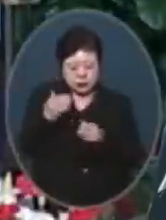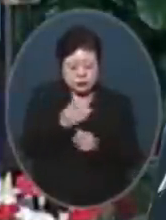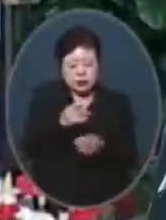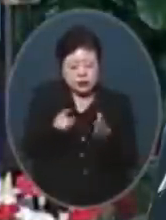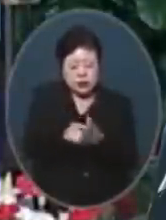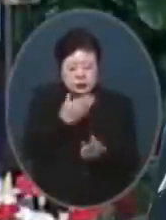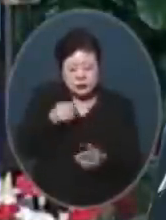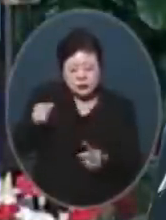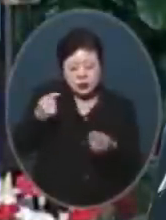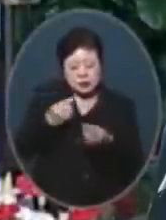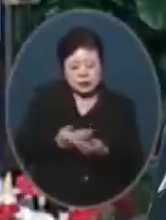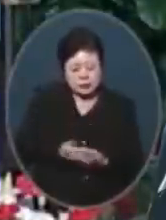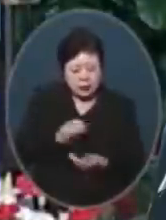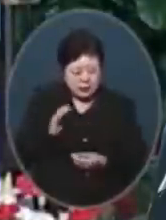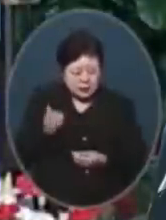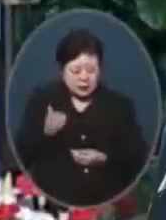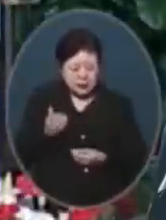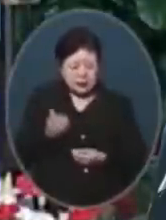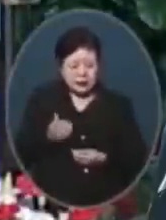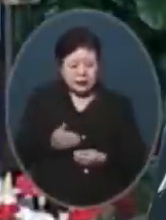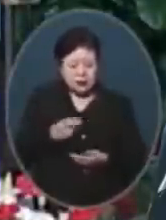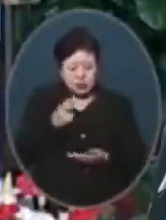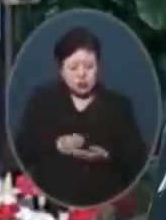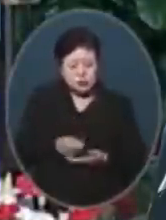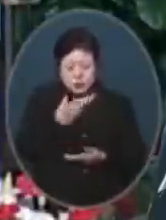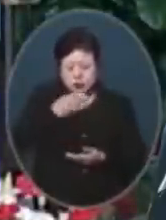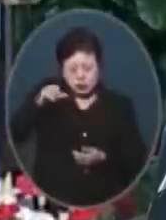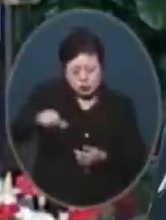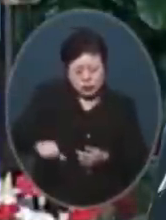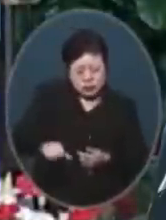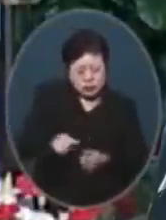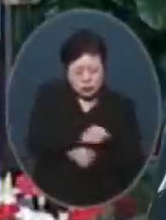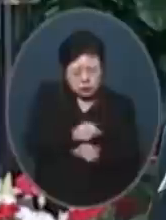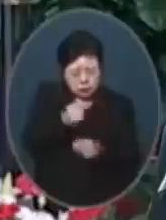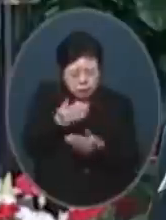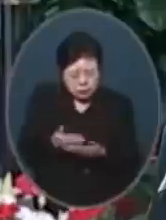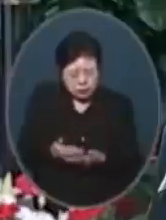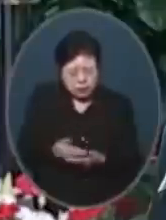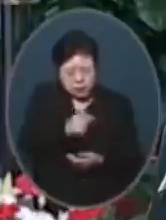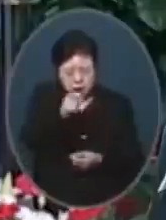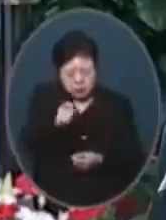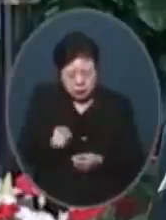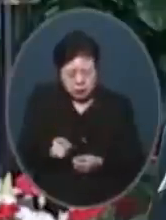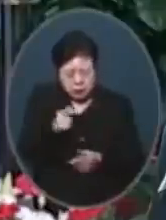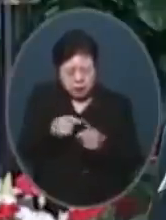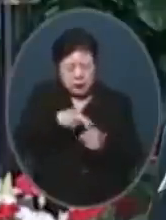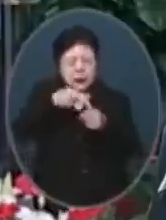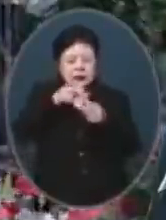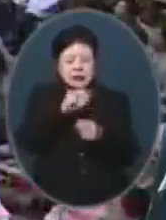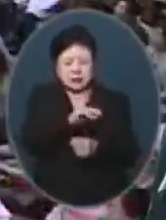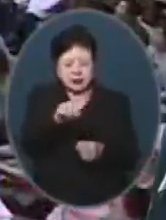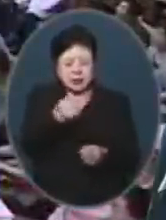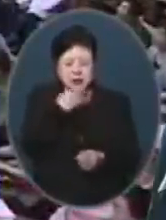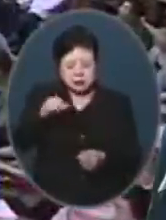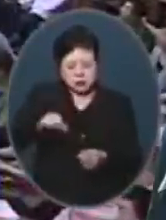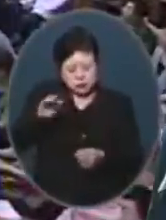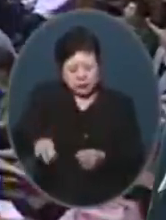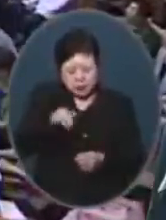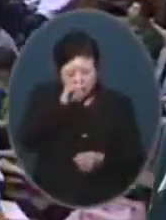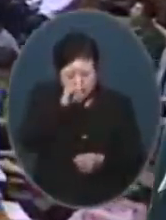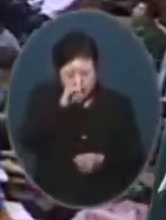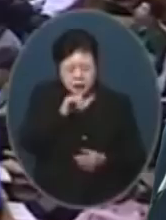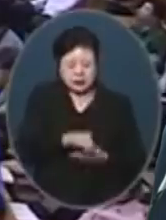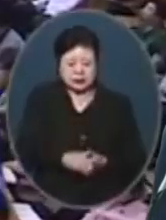우리를 위하여 저주를 받은 바 되사 율법의 저주에서 우리를 속량하였으니 기록된 바 나무에 달린 자마다 저주 아래 있는 자라